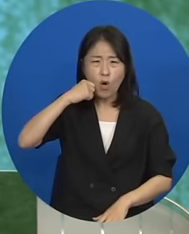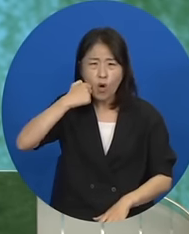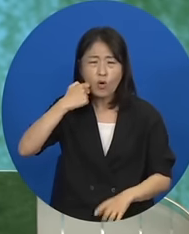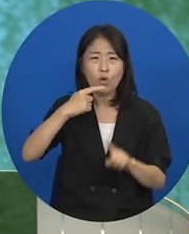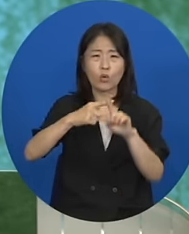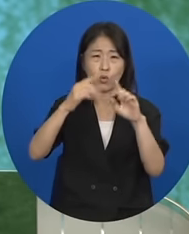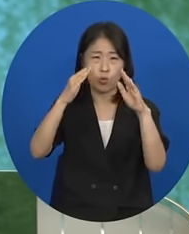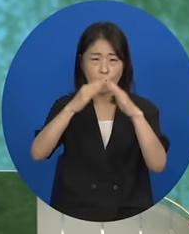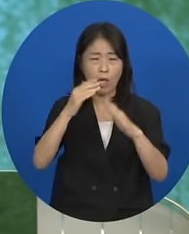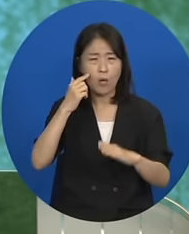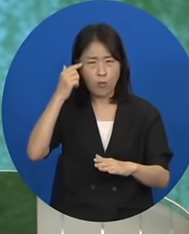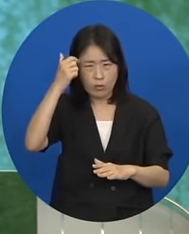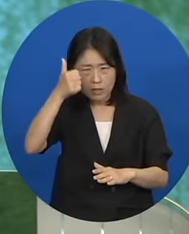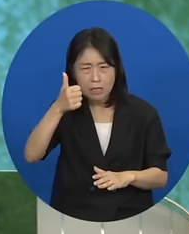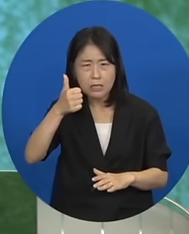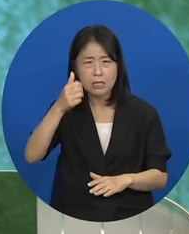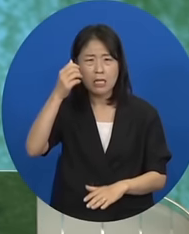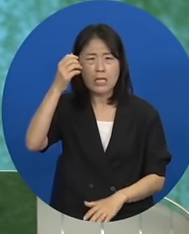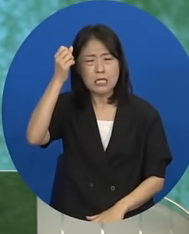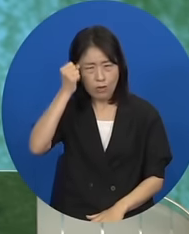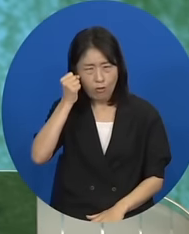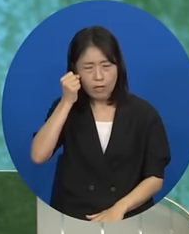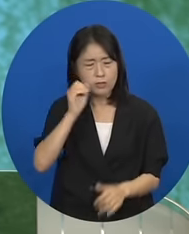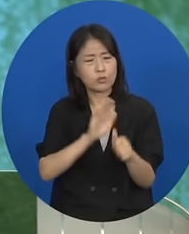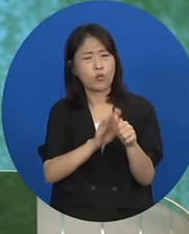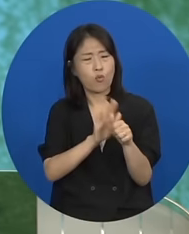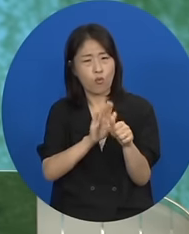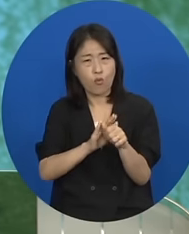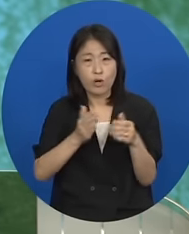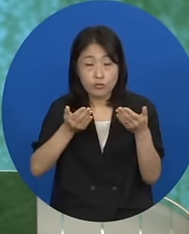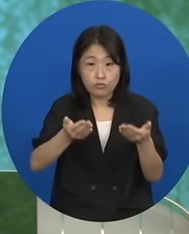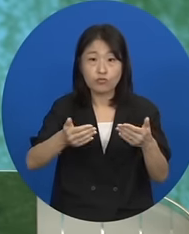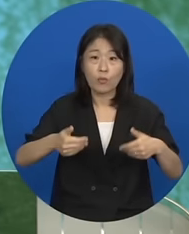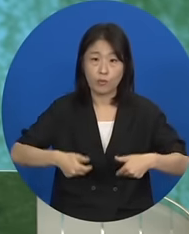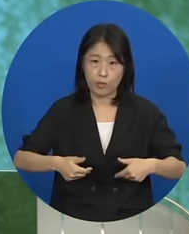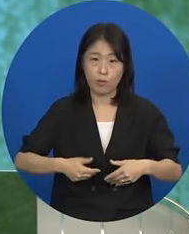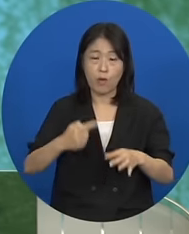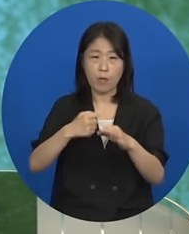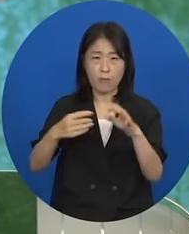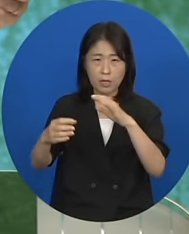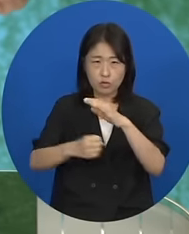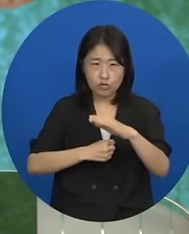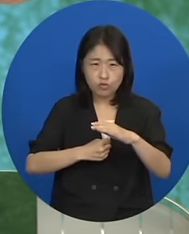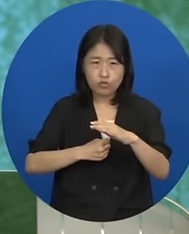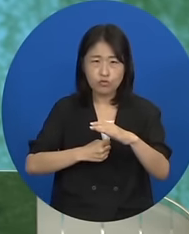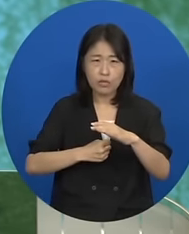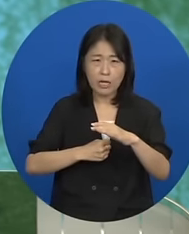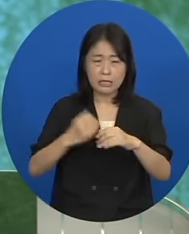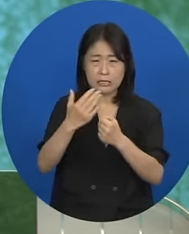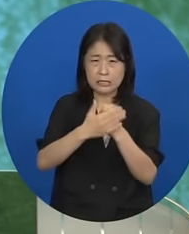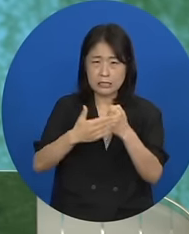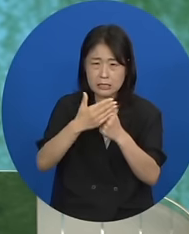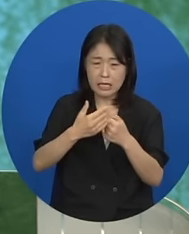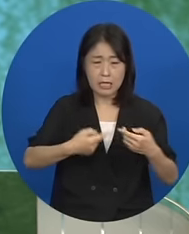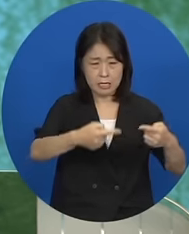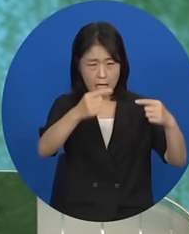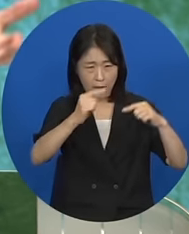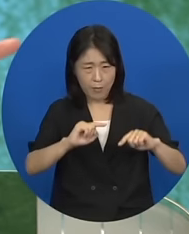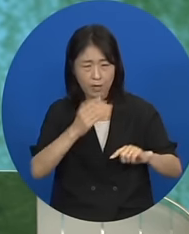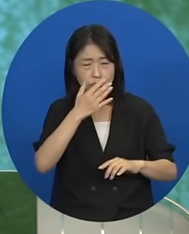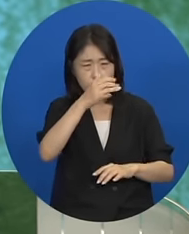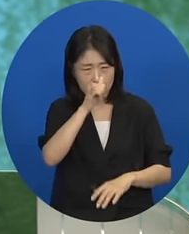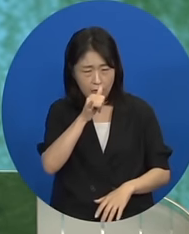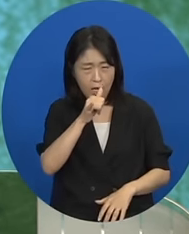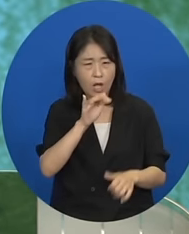교회들을 잊지 말고 그들을 도와주라 그들도 맥주의 감사의 은혜에 참여할 수 있도록 그들을 초청하고 그들에게